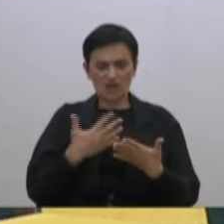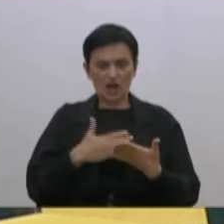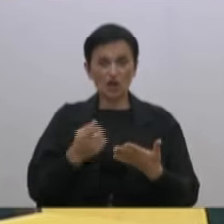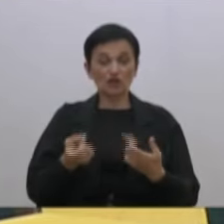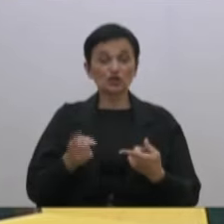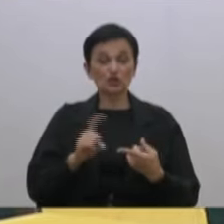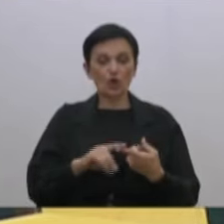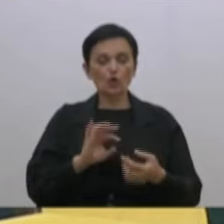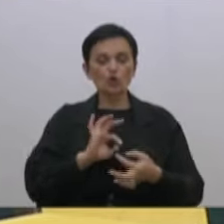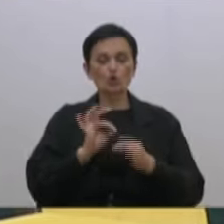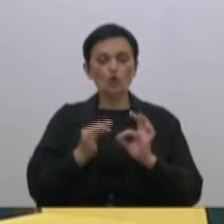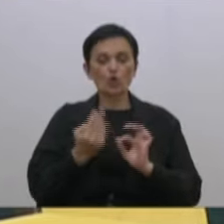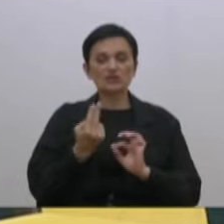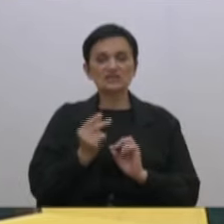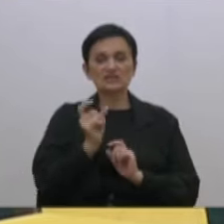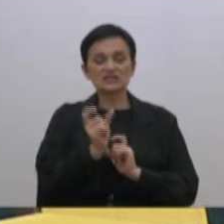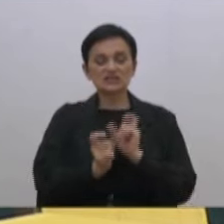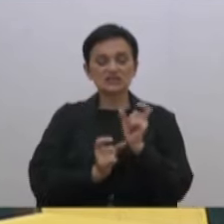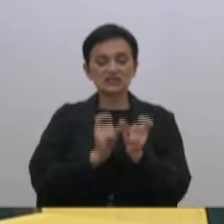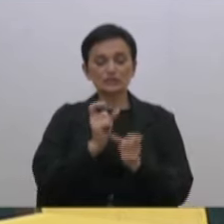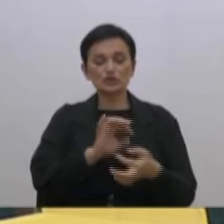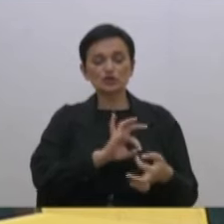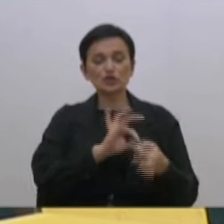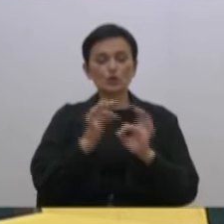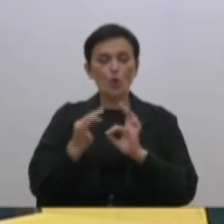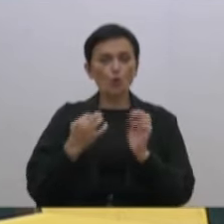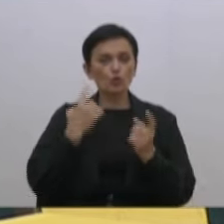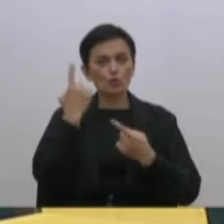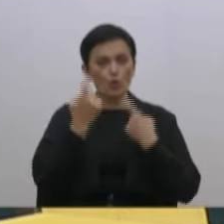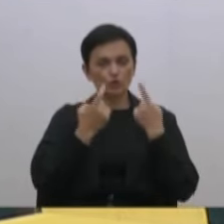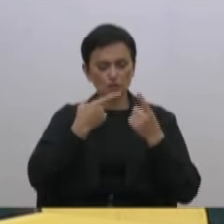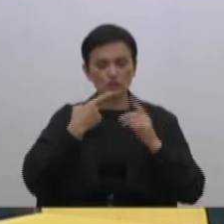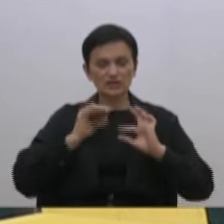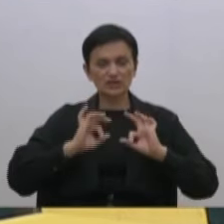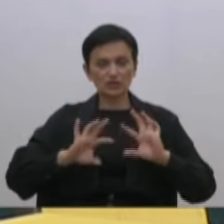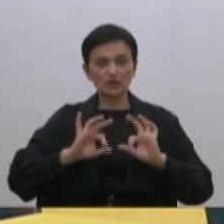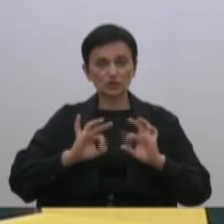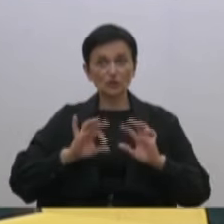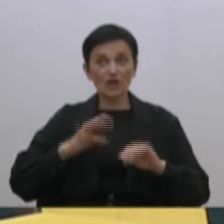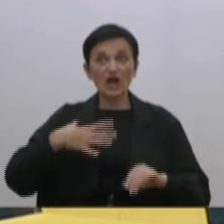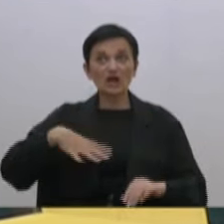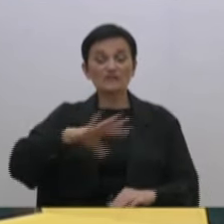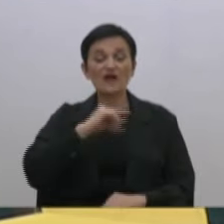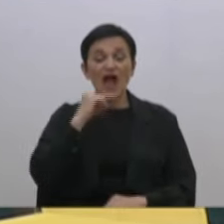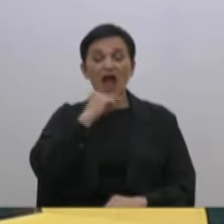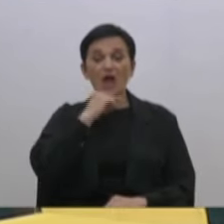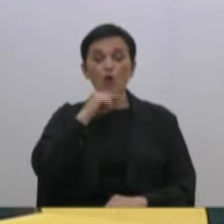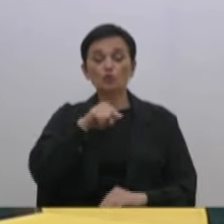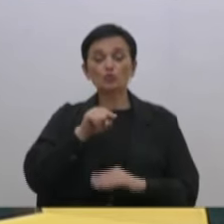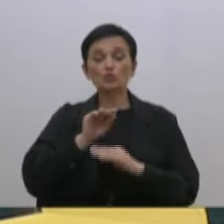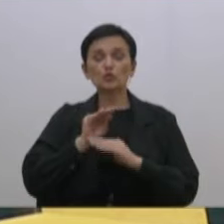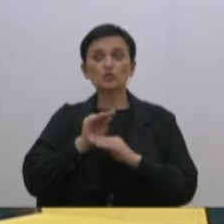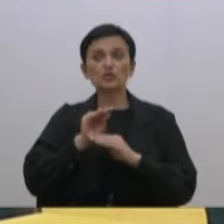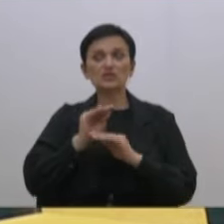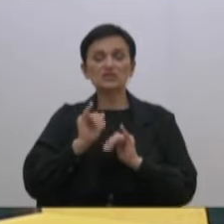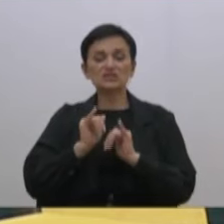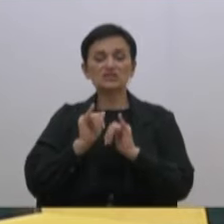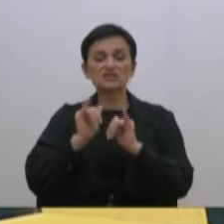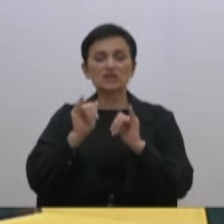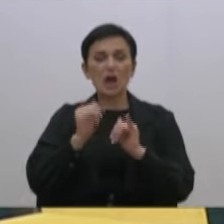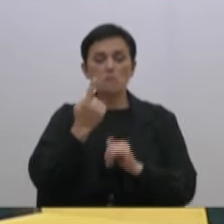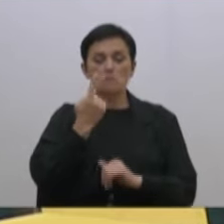დაკავშირებით კონკრეტული ციფრები, კონკრეტული მოცემულობები ითქვა. ის რომ ქვეყნის ეკონომიკური ზრდა არა